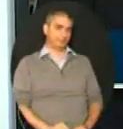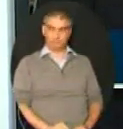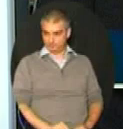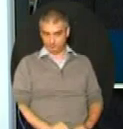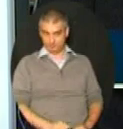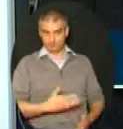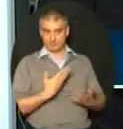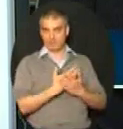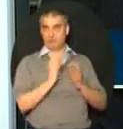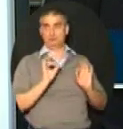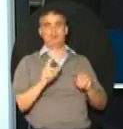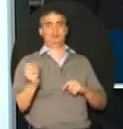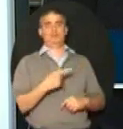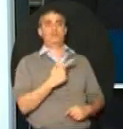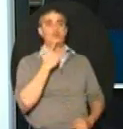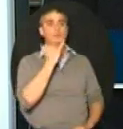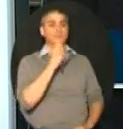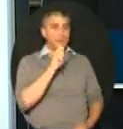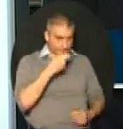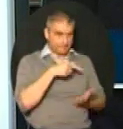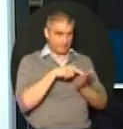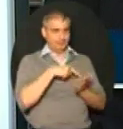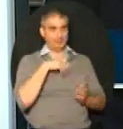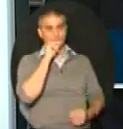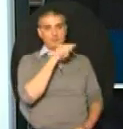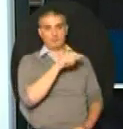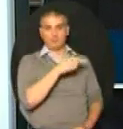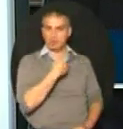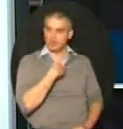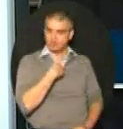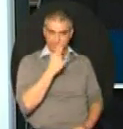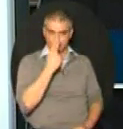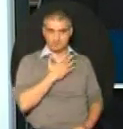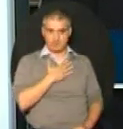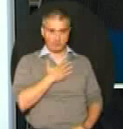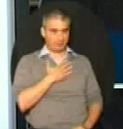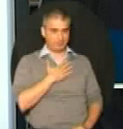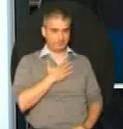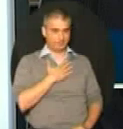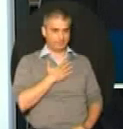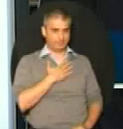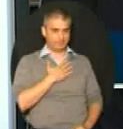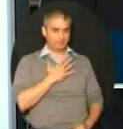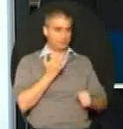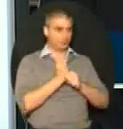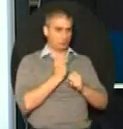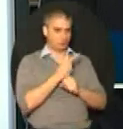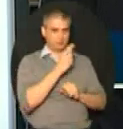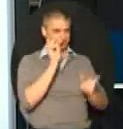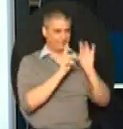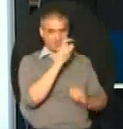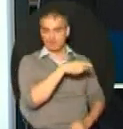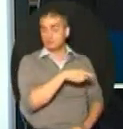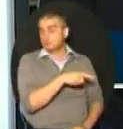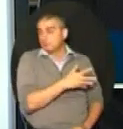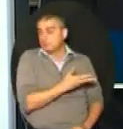בחדשות השבוע שוברים שתיקה. כן, כן, דווקא בגלל זה. תראה, אני בעיניי, המסע שנעשה כלפיהם הוא